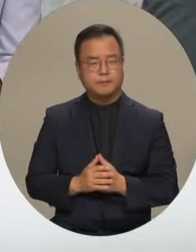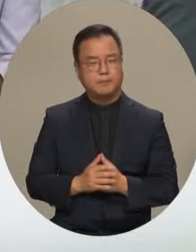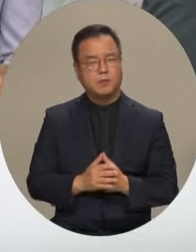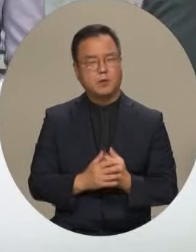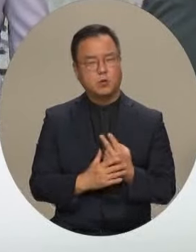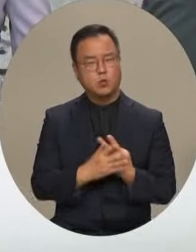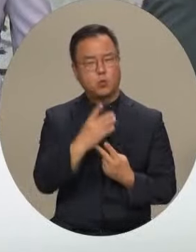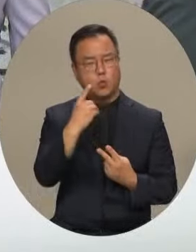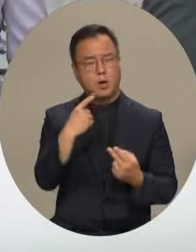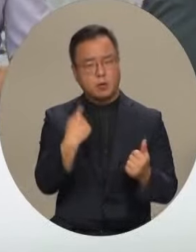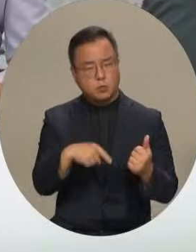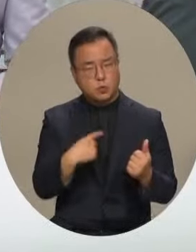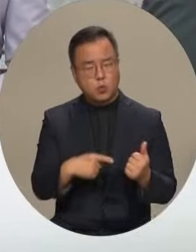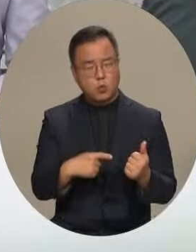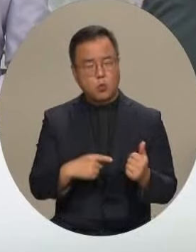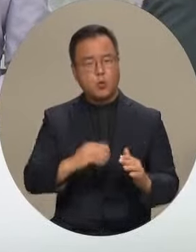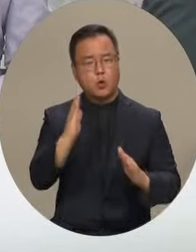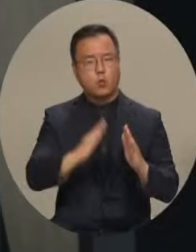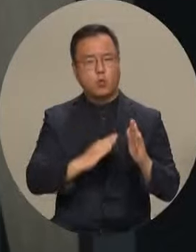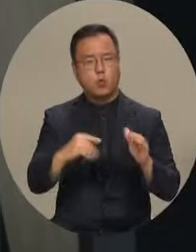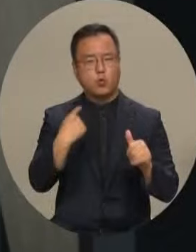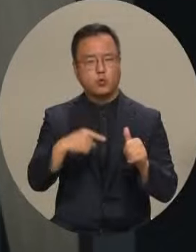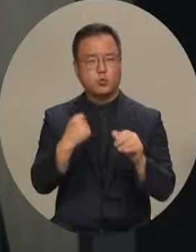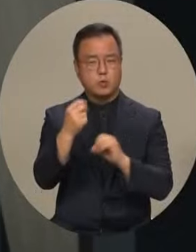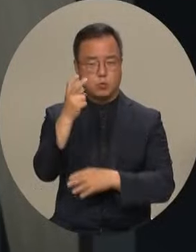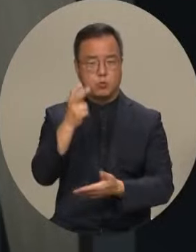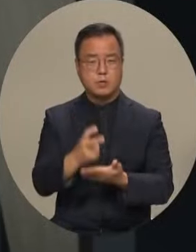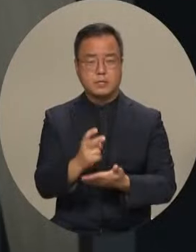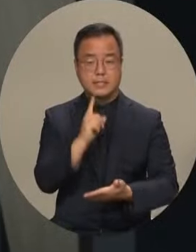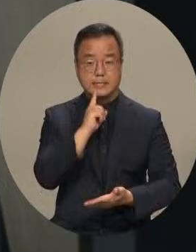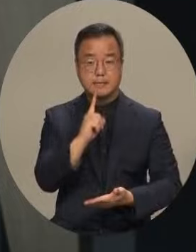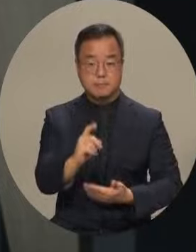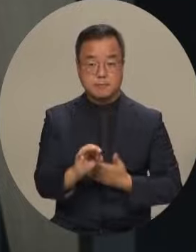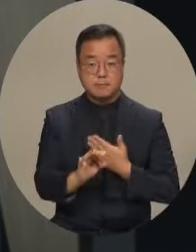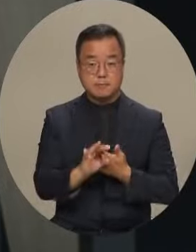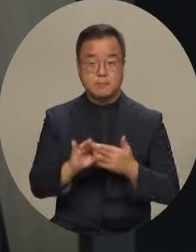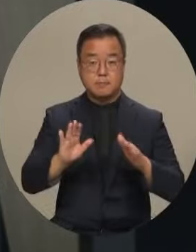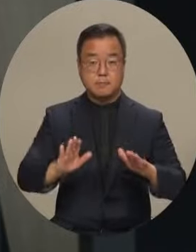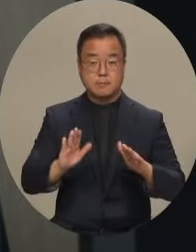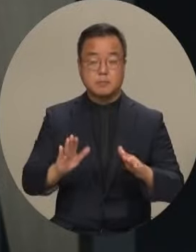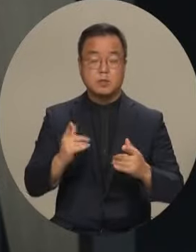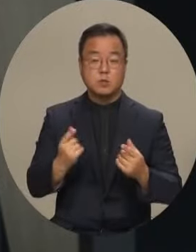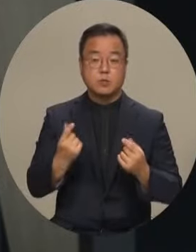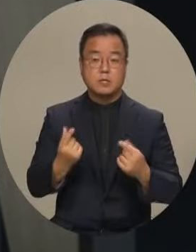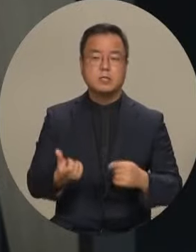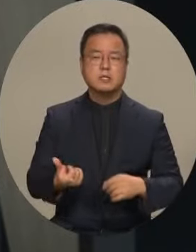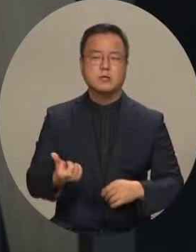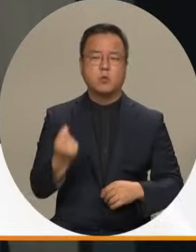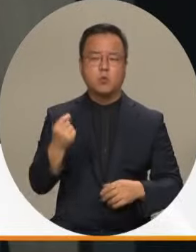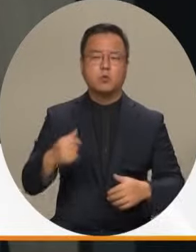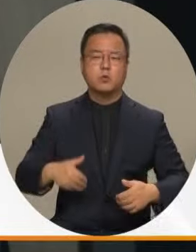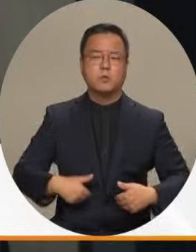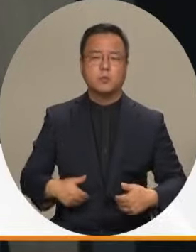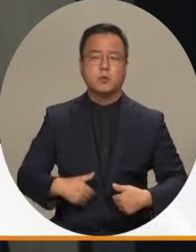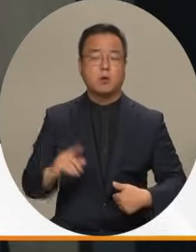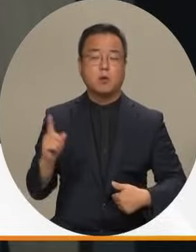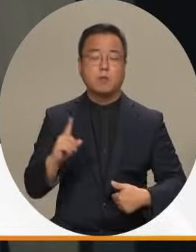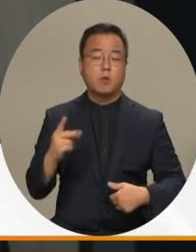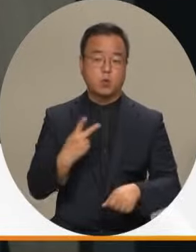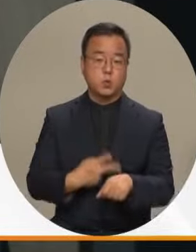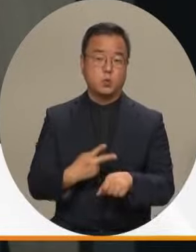정말로 대한민국 공교육의 원칙이다라고 한다면 말씀드렸던 것처럼 지금 당장 필요한 것은 필요한